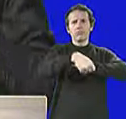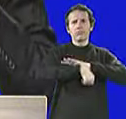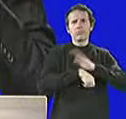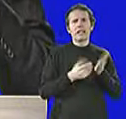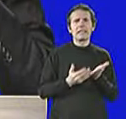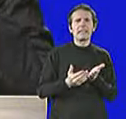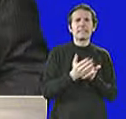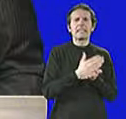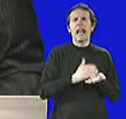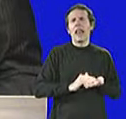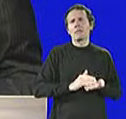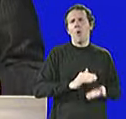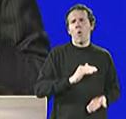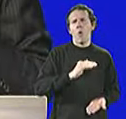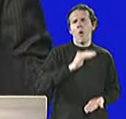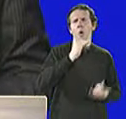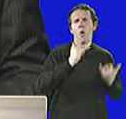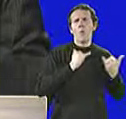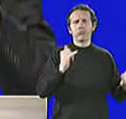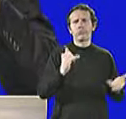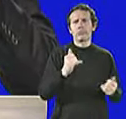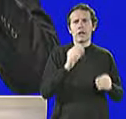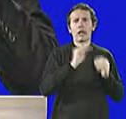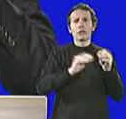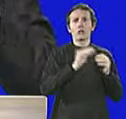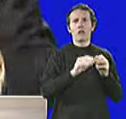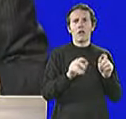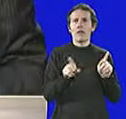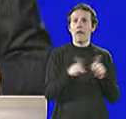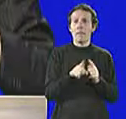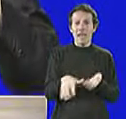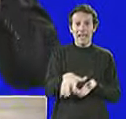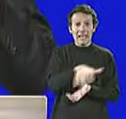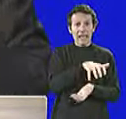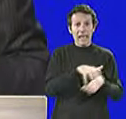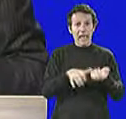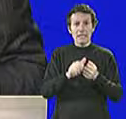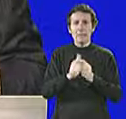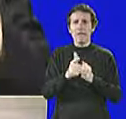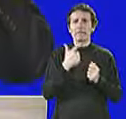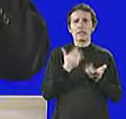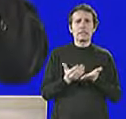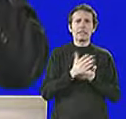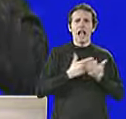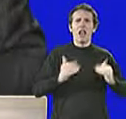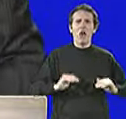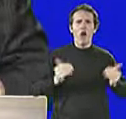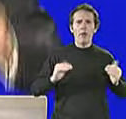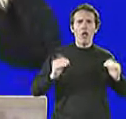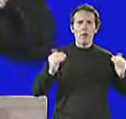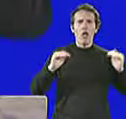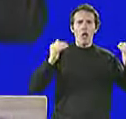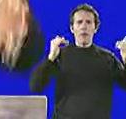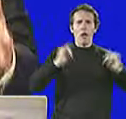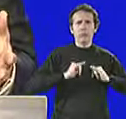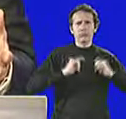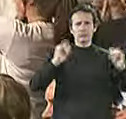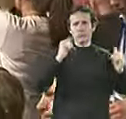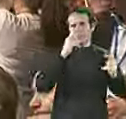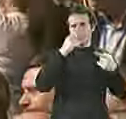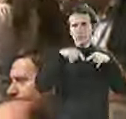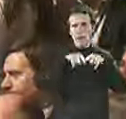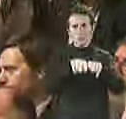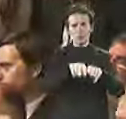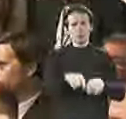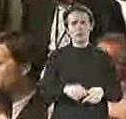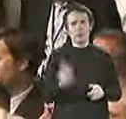rémunérations indécentes et s'octroient en pleine crise des augmentations mirobolantes. C'est justice